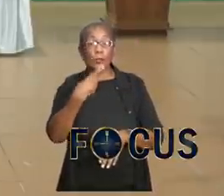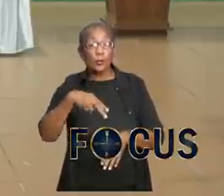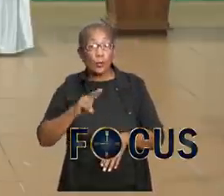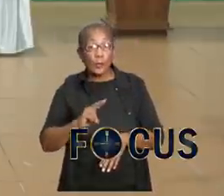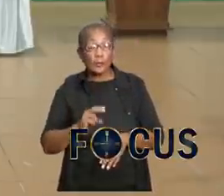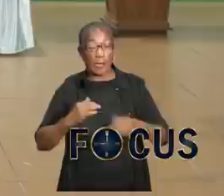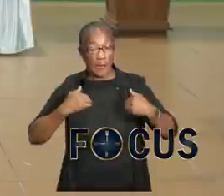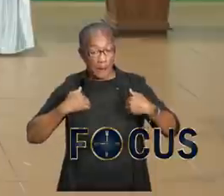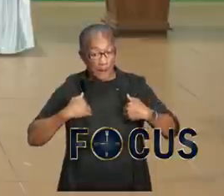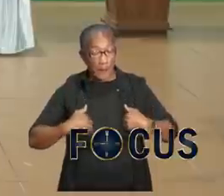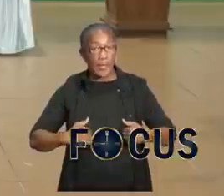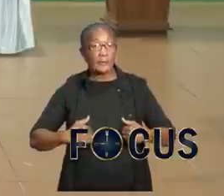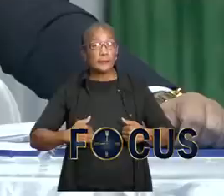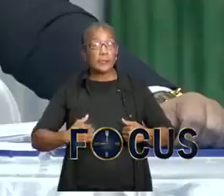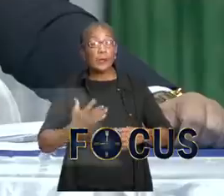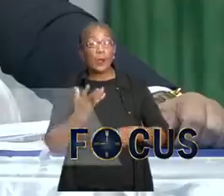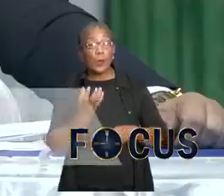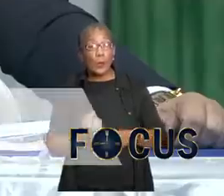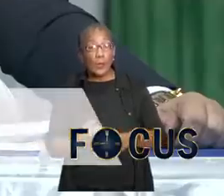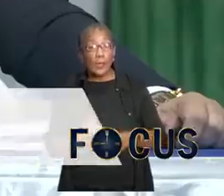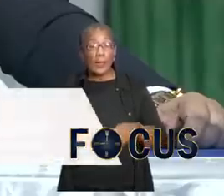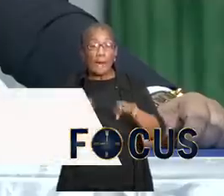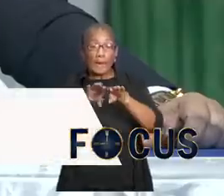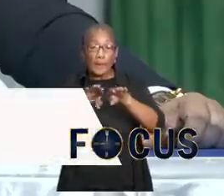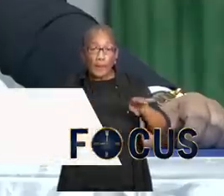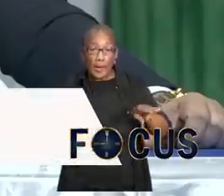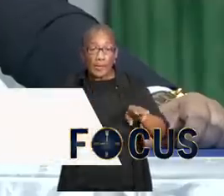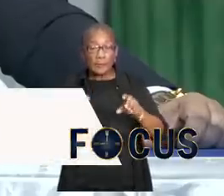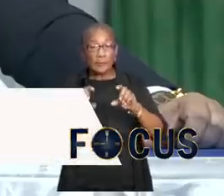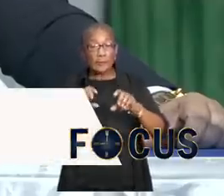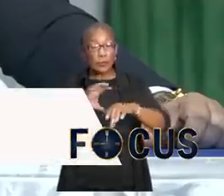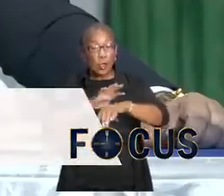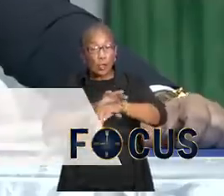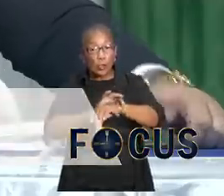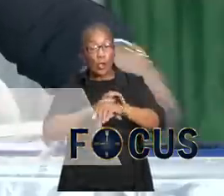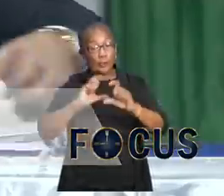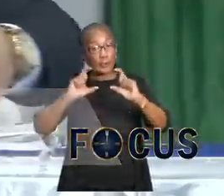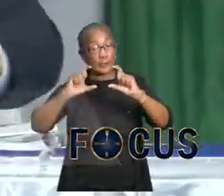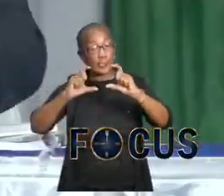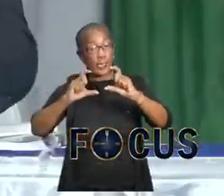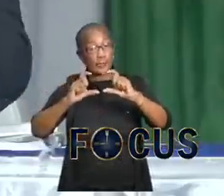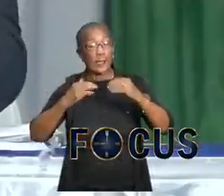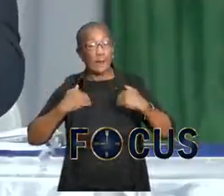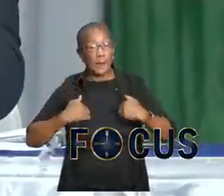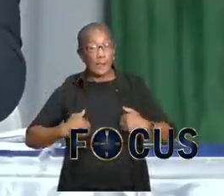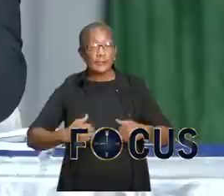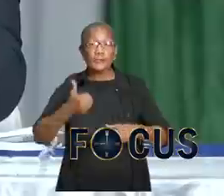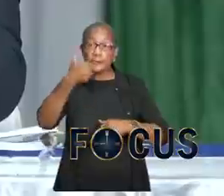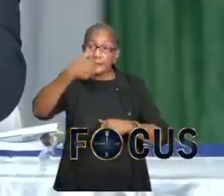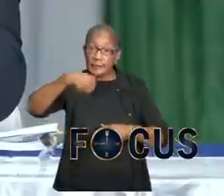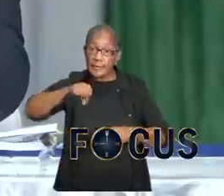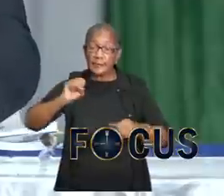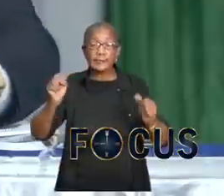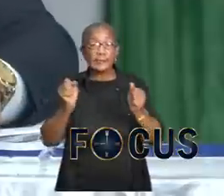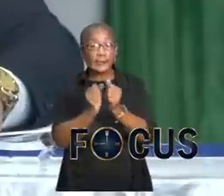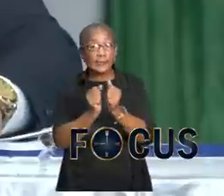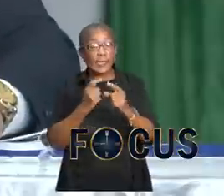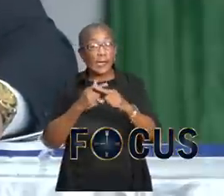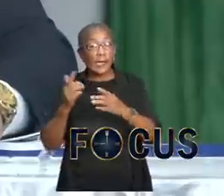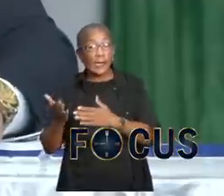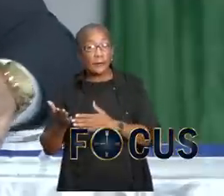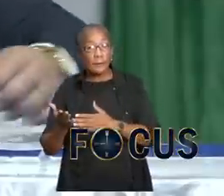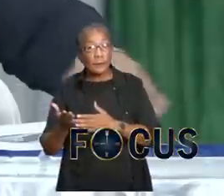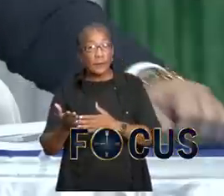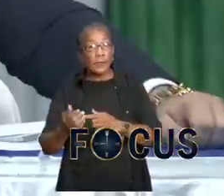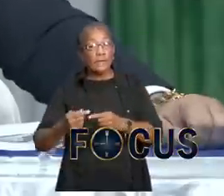voor een basiszorgkaart, dat zijn de mensen van 016 en 60 plus, dat zij die een